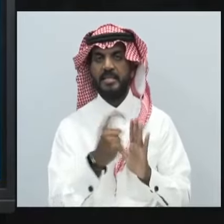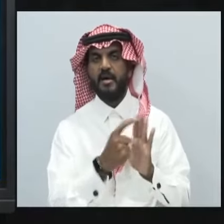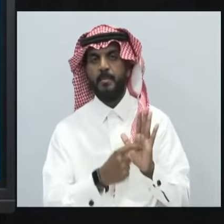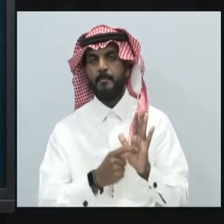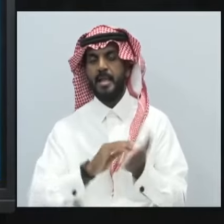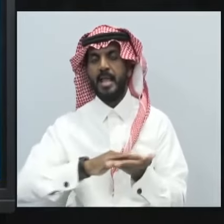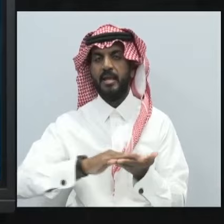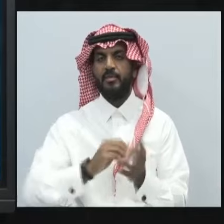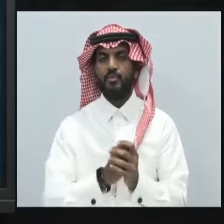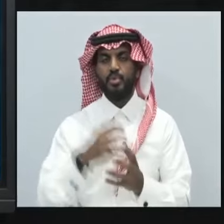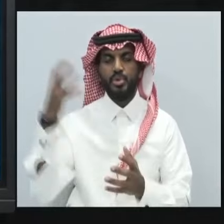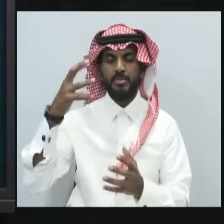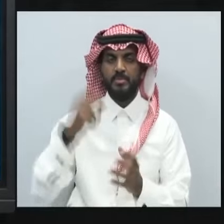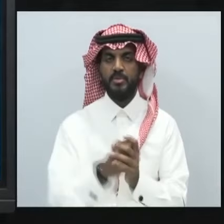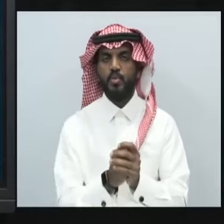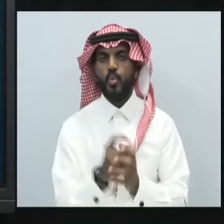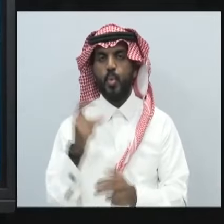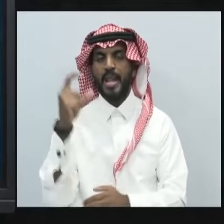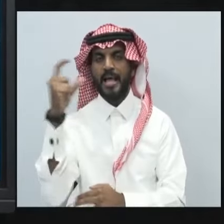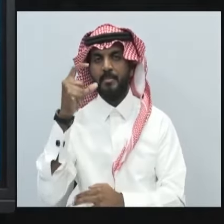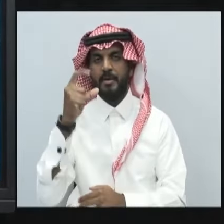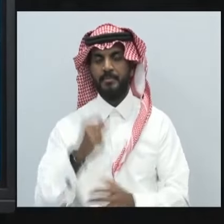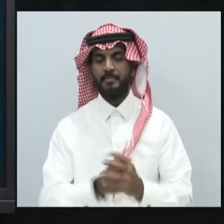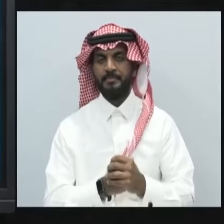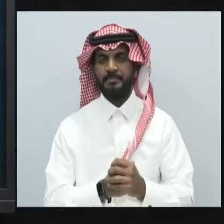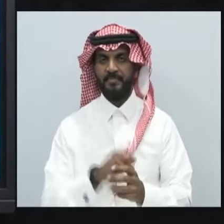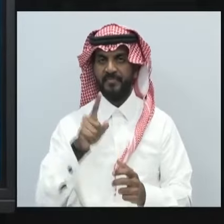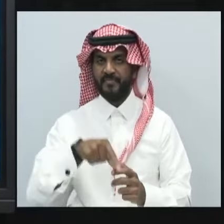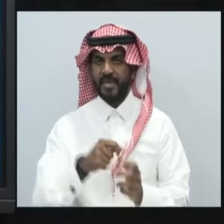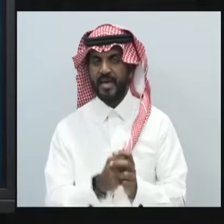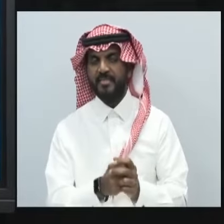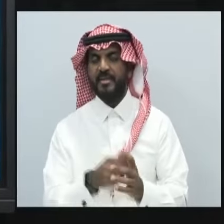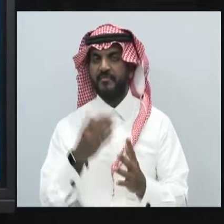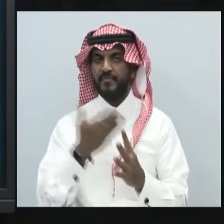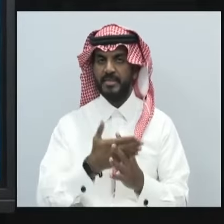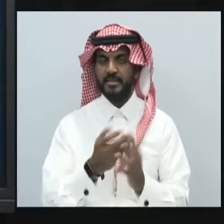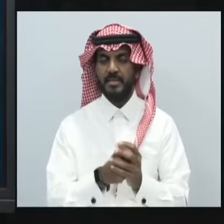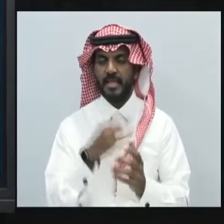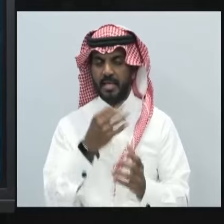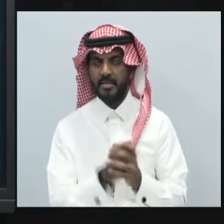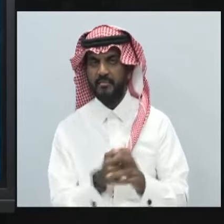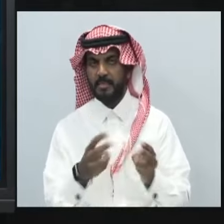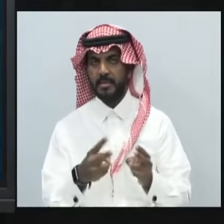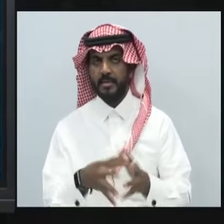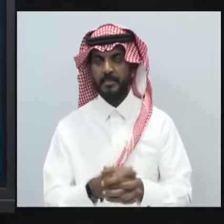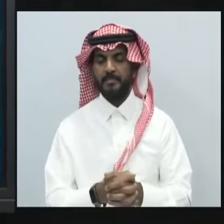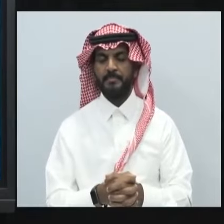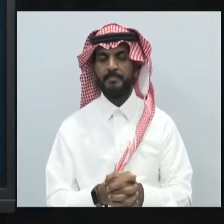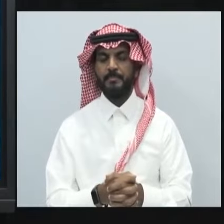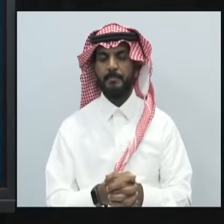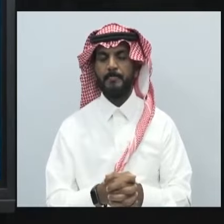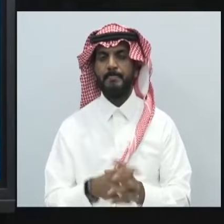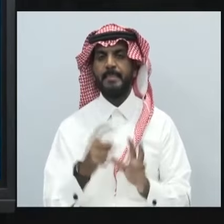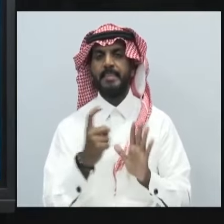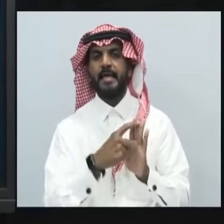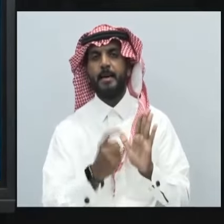والشمس والقمر في هذا الفصل طالب وطالبتي تحدثنا في بدايته عن